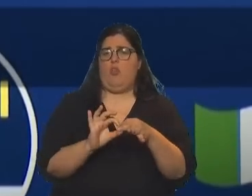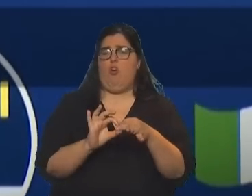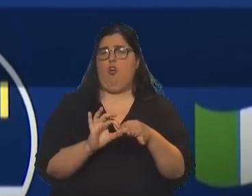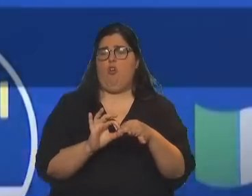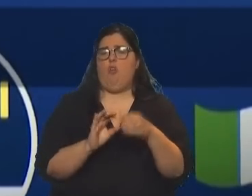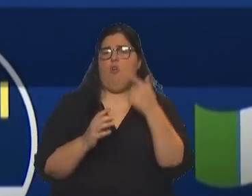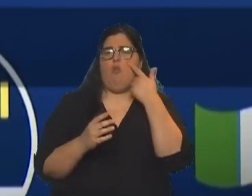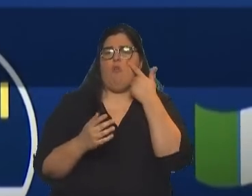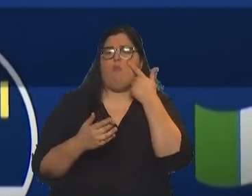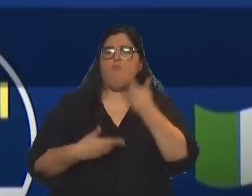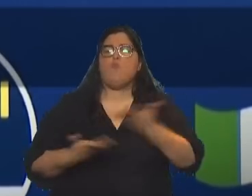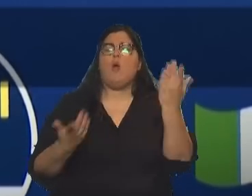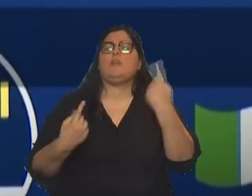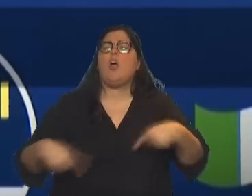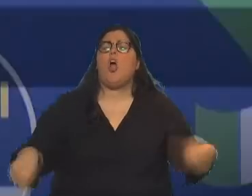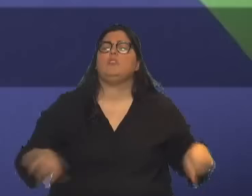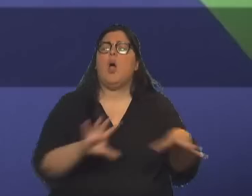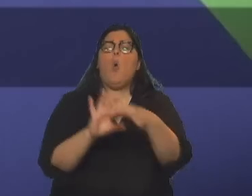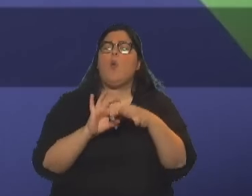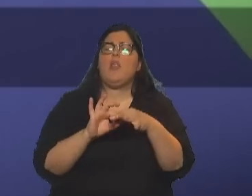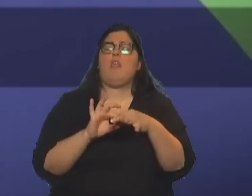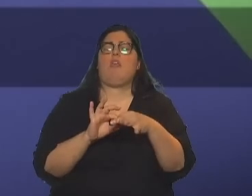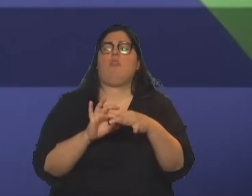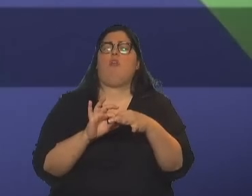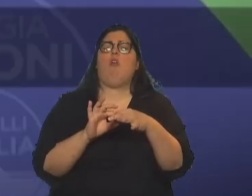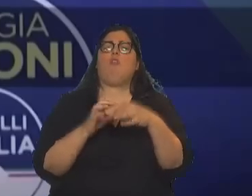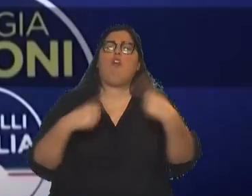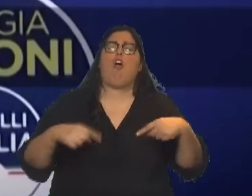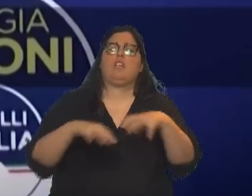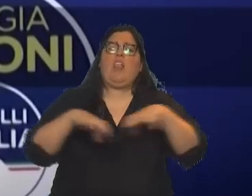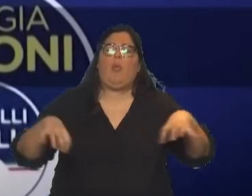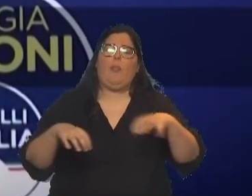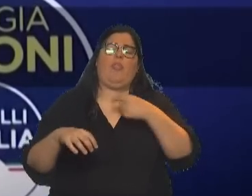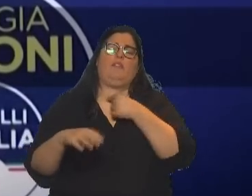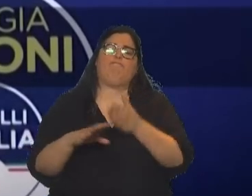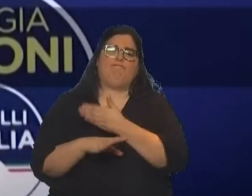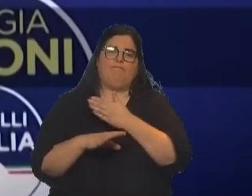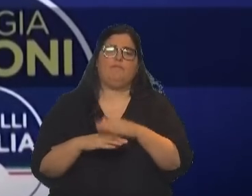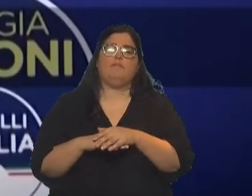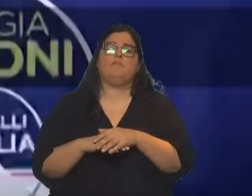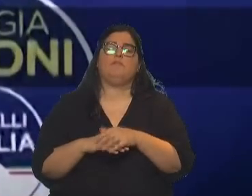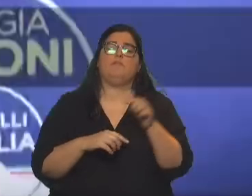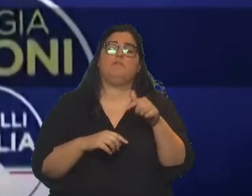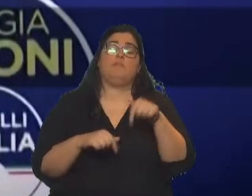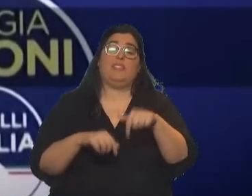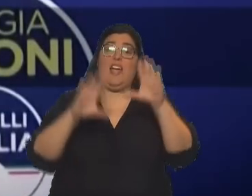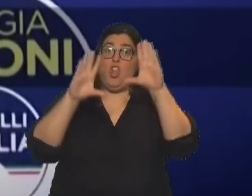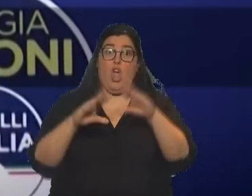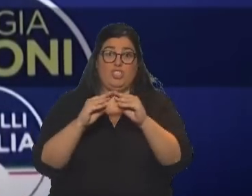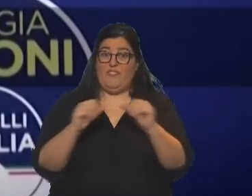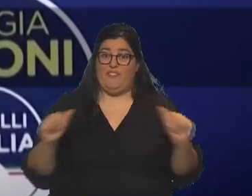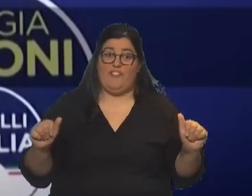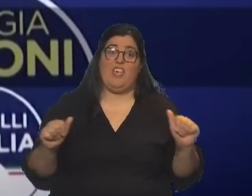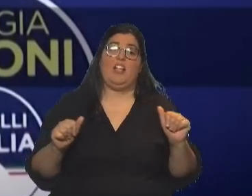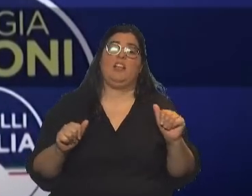di esaltare quello che lo unisce piuttosto che quello che lo divide. Però quando stanotte sarà passata, quando questa notte sarà